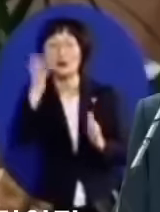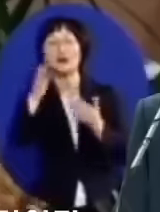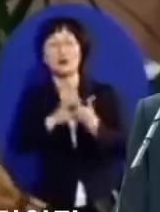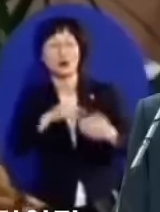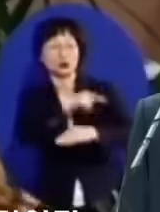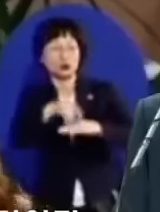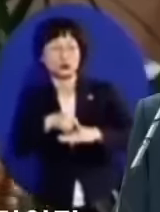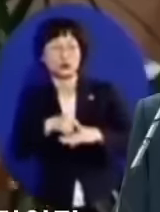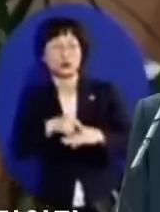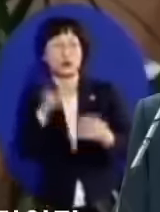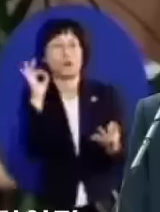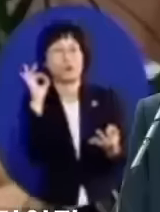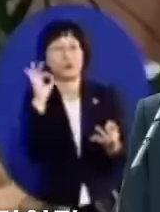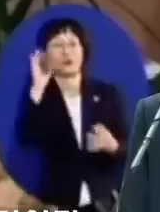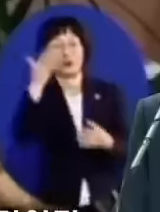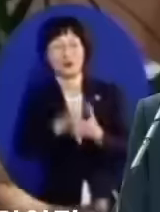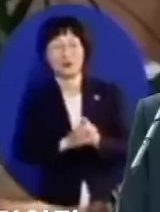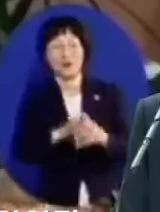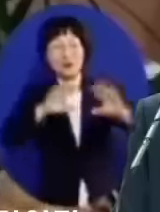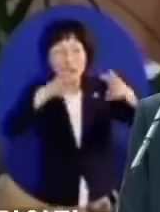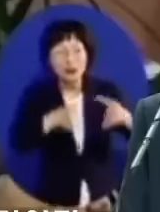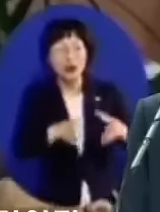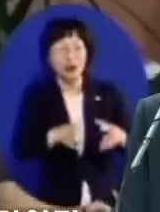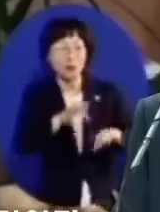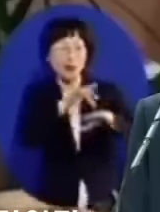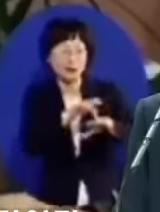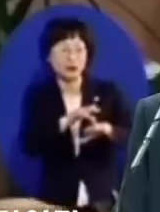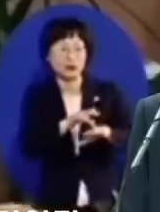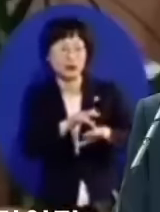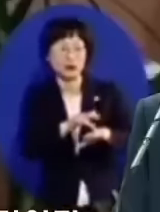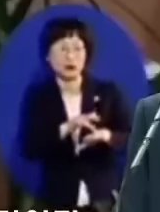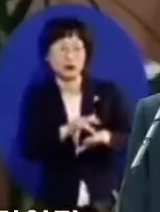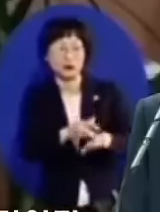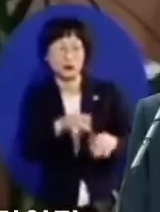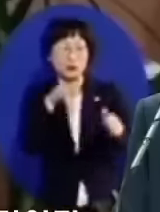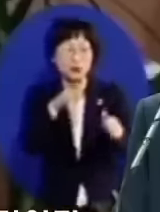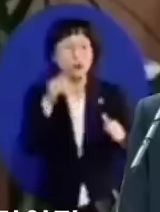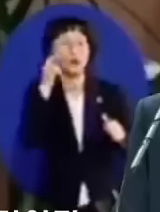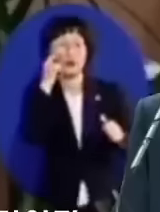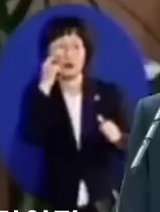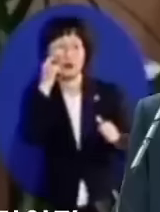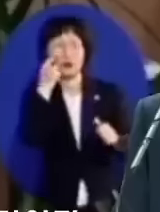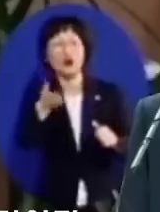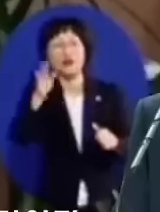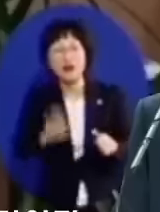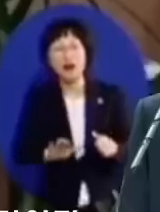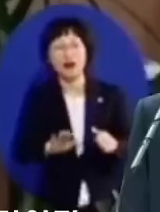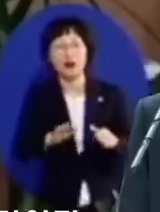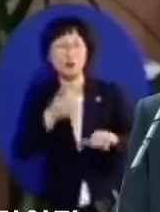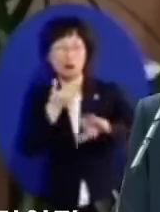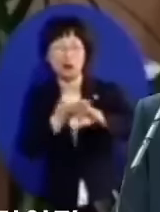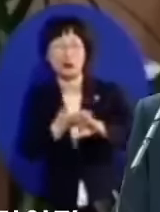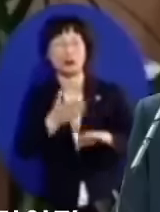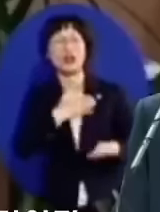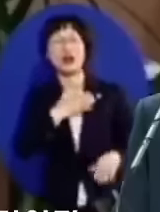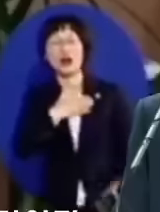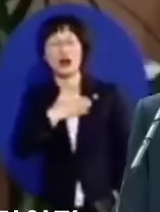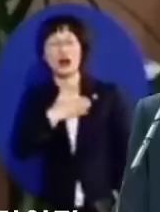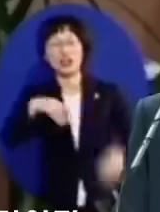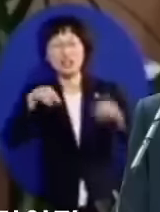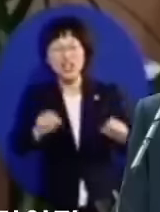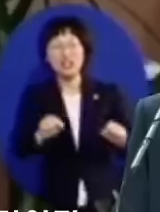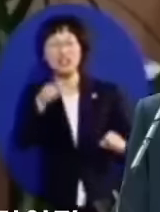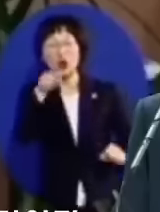꼼짝 못합니다. 세상과 마귀가 어찌할 도리가 없습니다. 그러나 그러지 않고 내가 사는